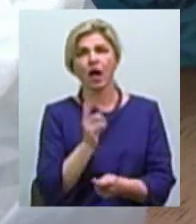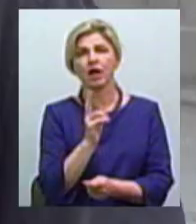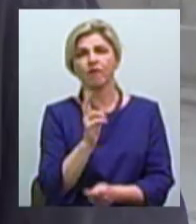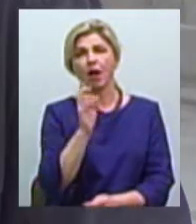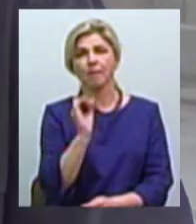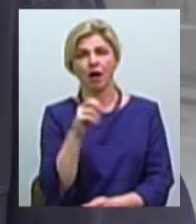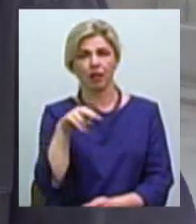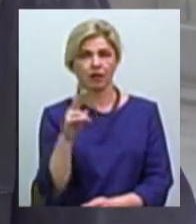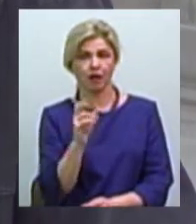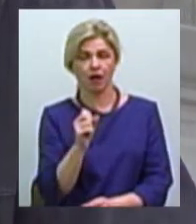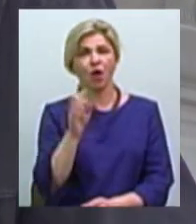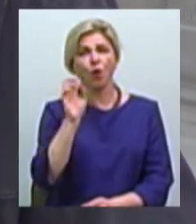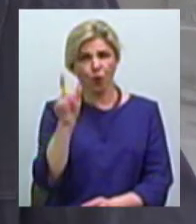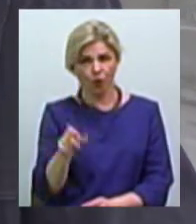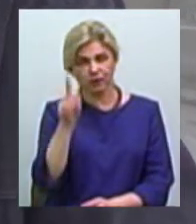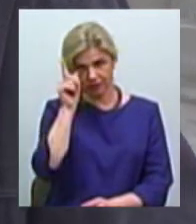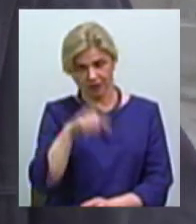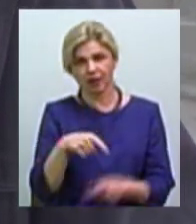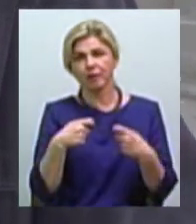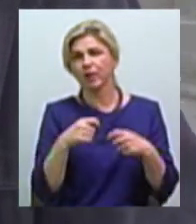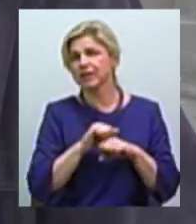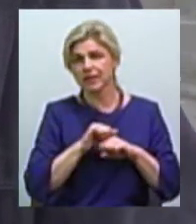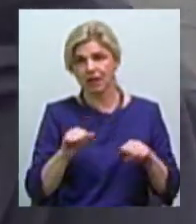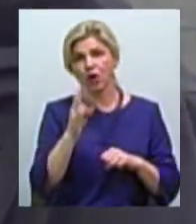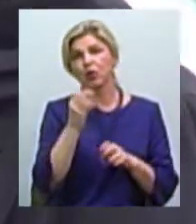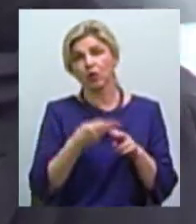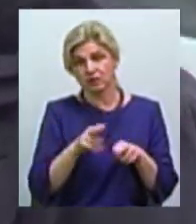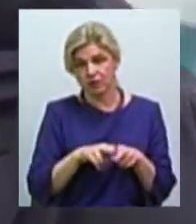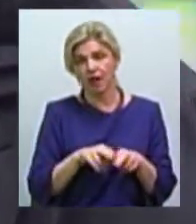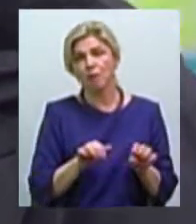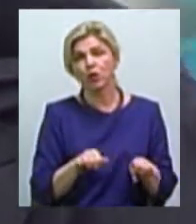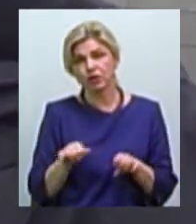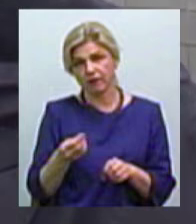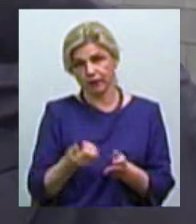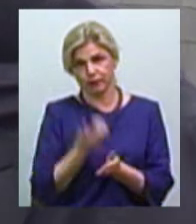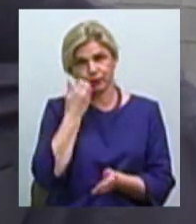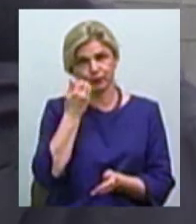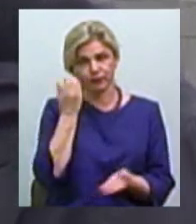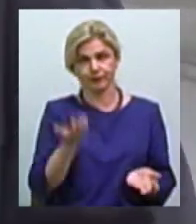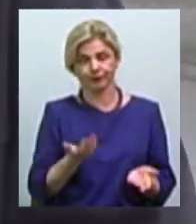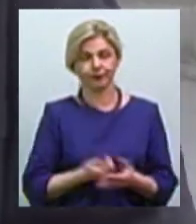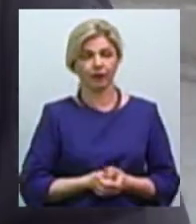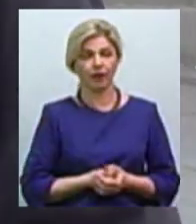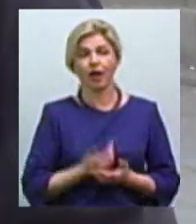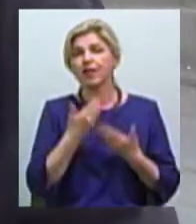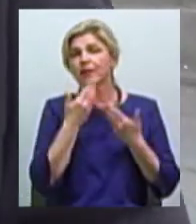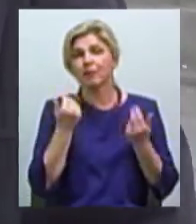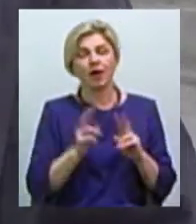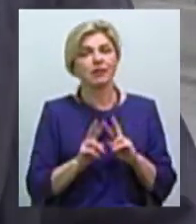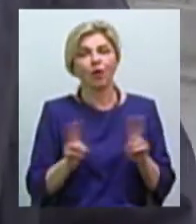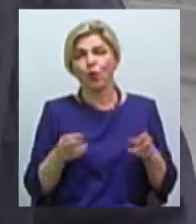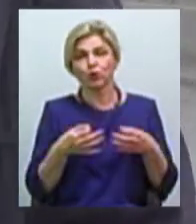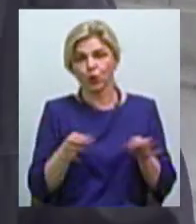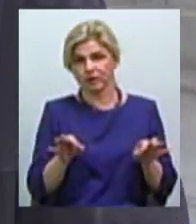знає, що продавати тут не можна, але це можливість заробити гроші. Нема ніякого дозволу. Народ